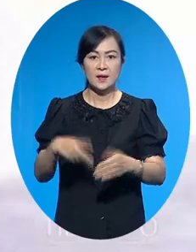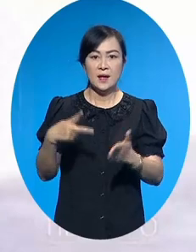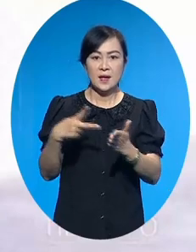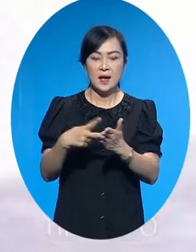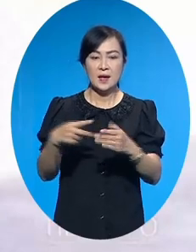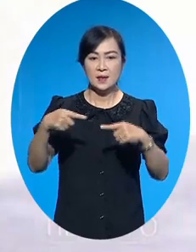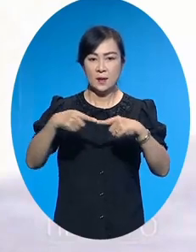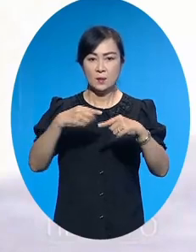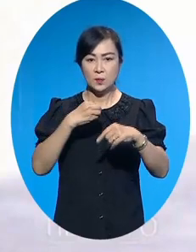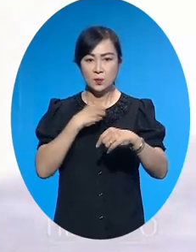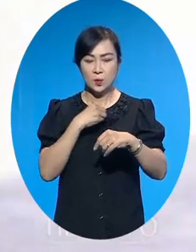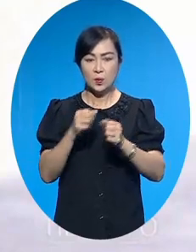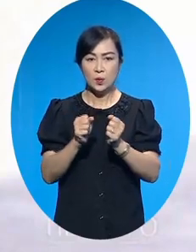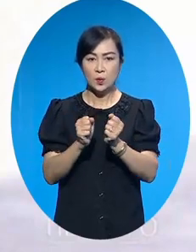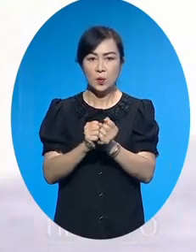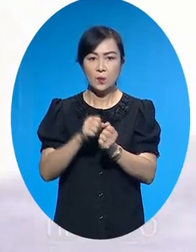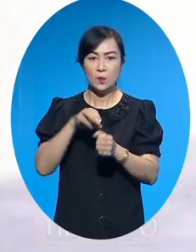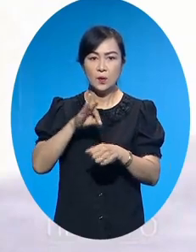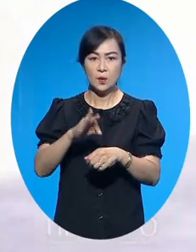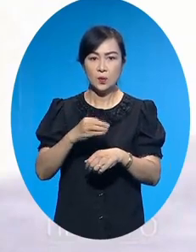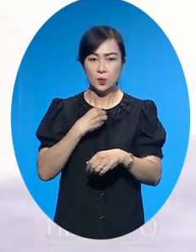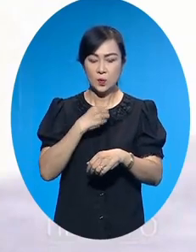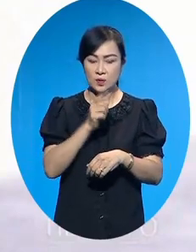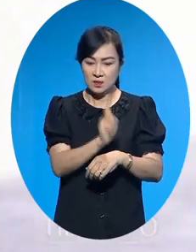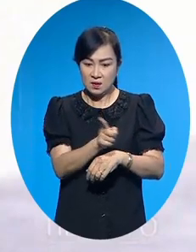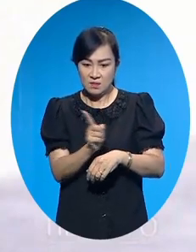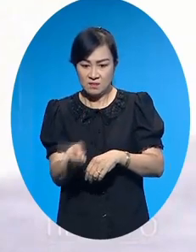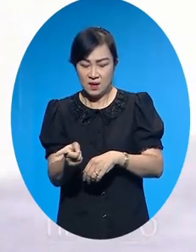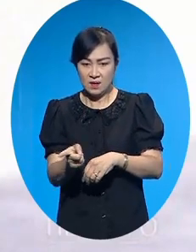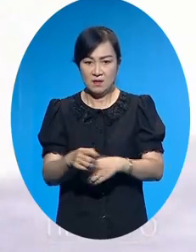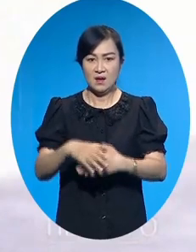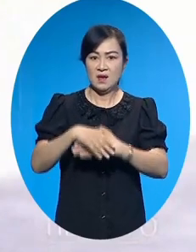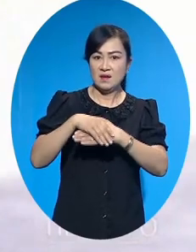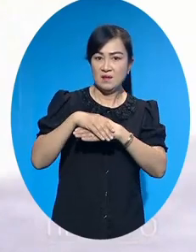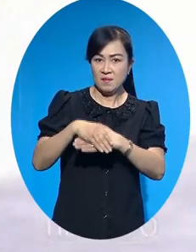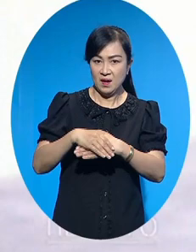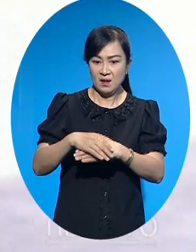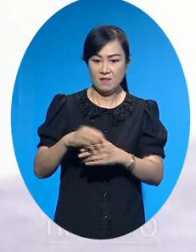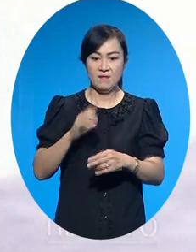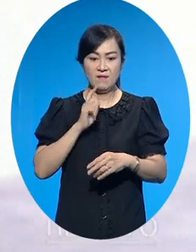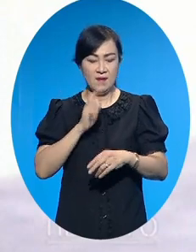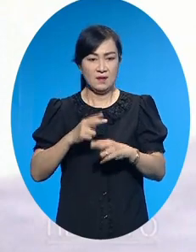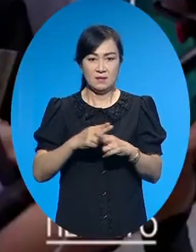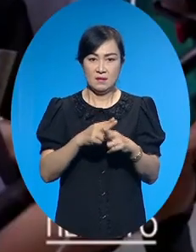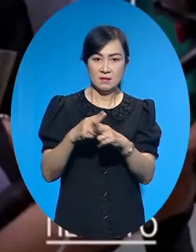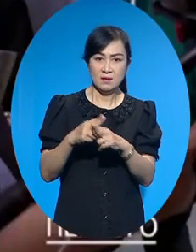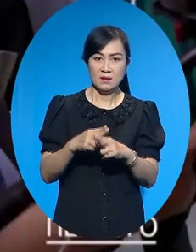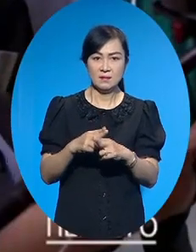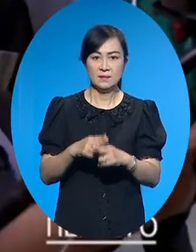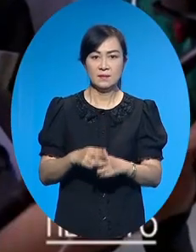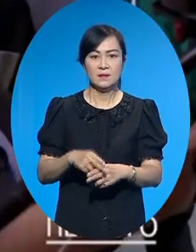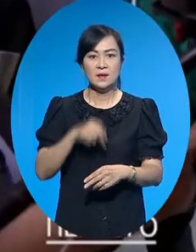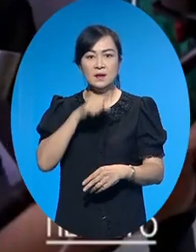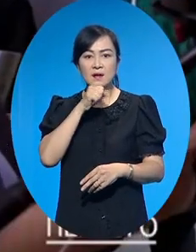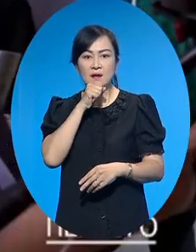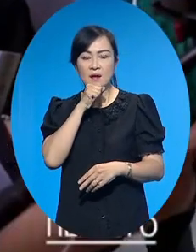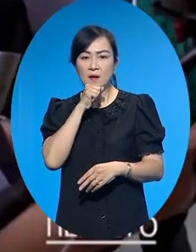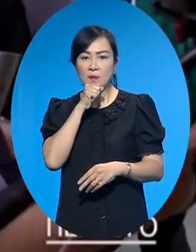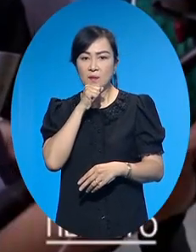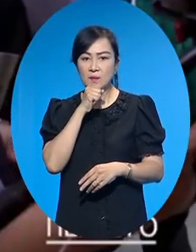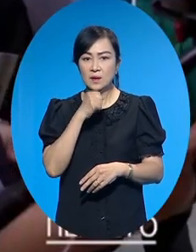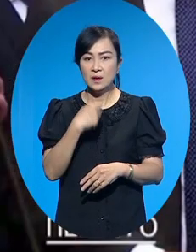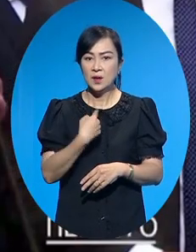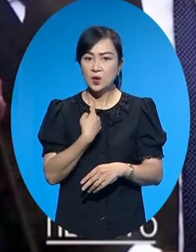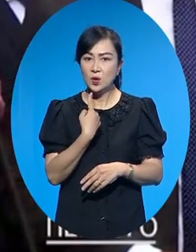ấy đến thăm tôi cùng với Dima Utkin, tôi đã cảnh báo họ, này các bạn, hãy thật cẩn thận. Ông Lukashenko cũng tin